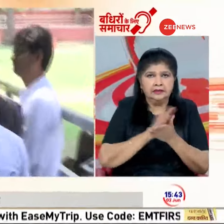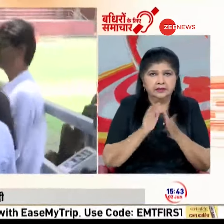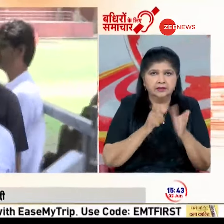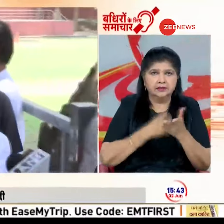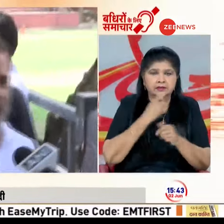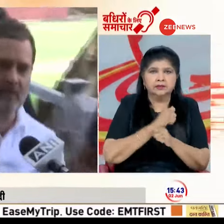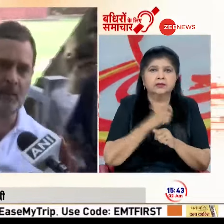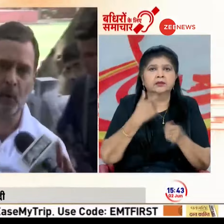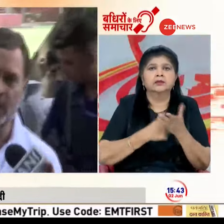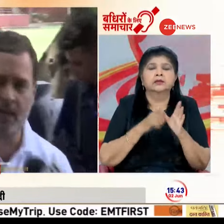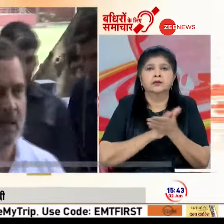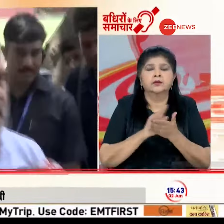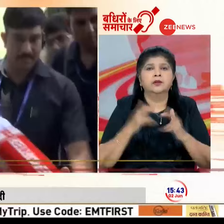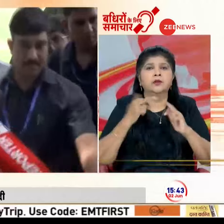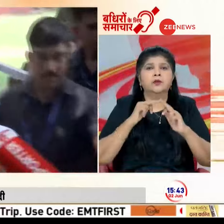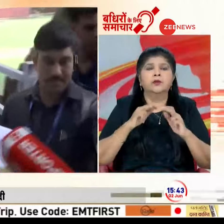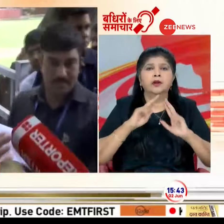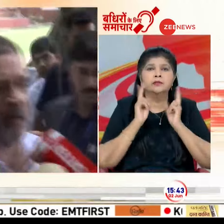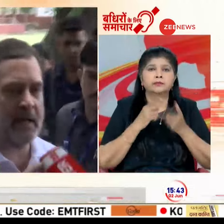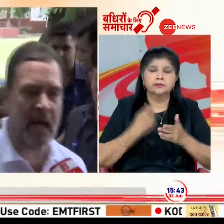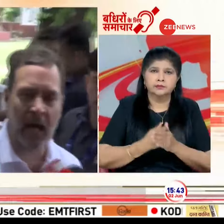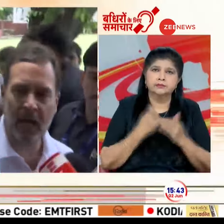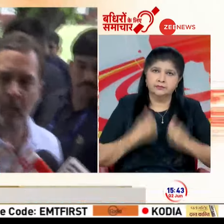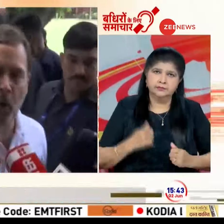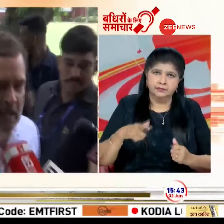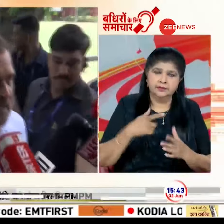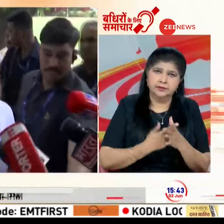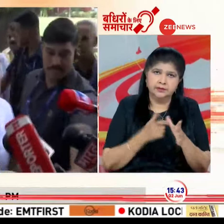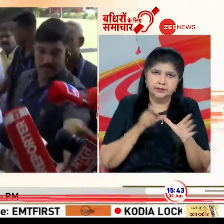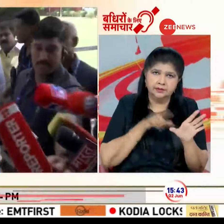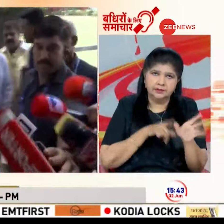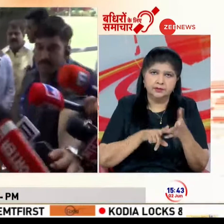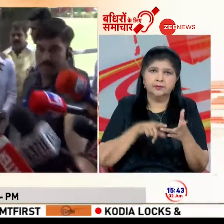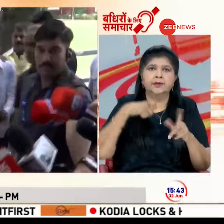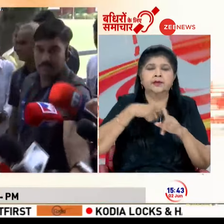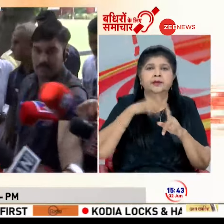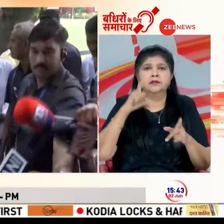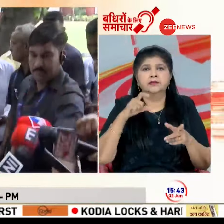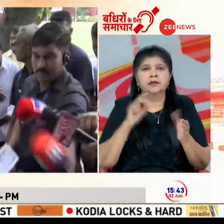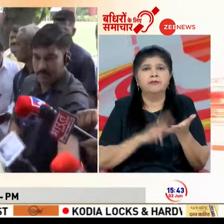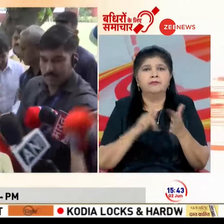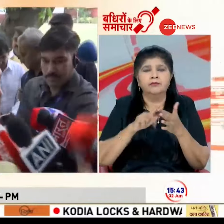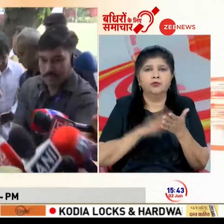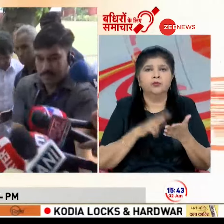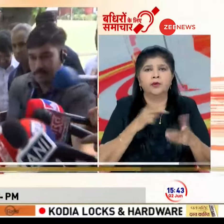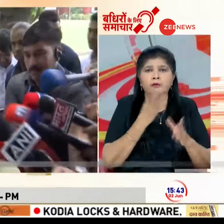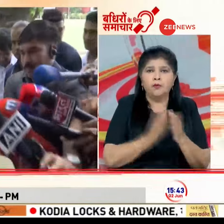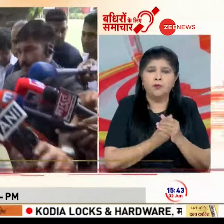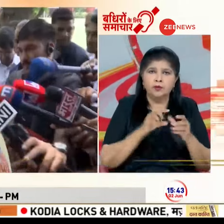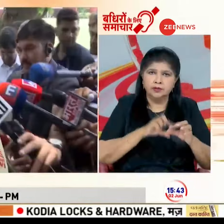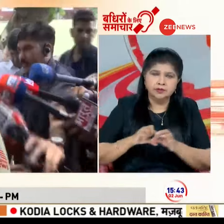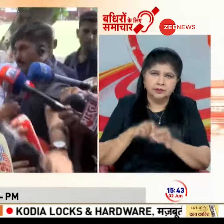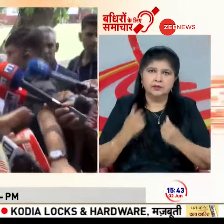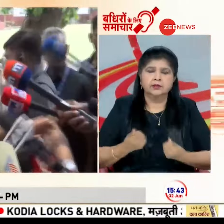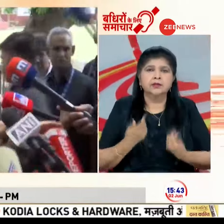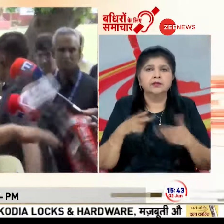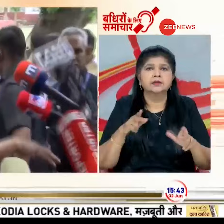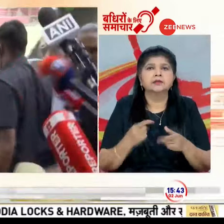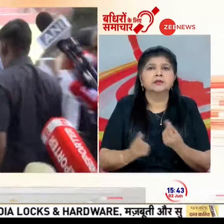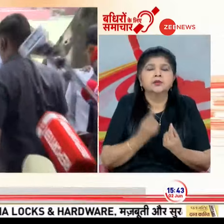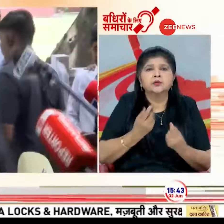गांधी ने वर्चुअल मीटिंग की। बैठक में जयराम रमेश, केसी वेणुगोपाल भी मौजूद रहे। इस बीच एग्जिट पोल पर